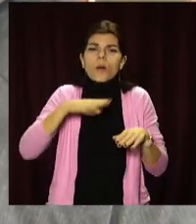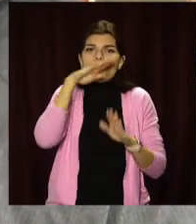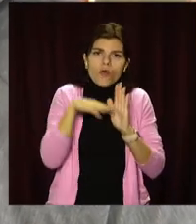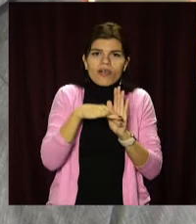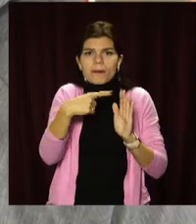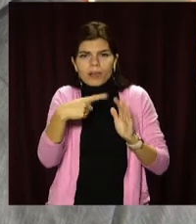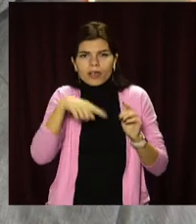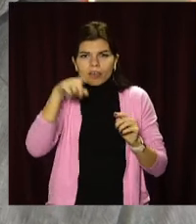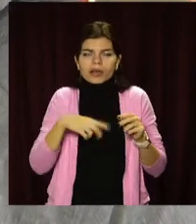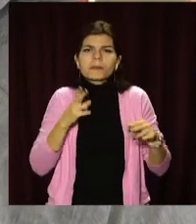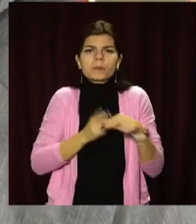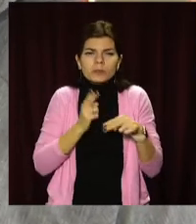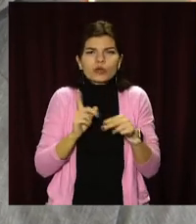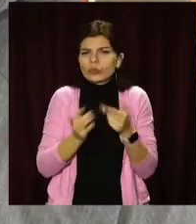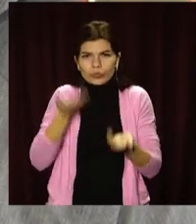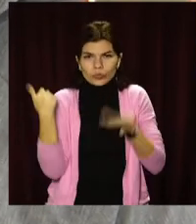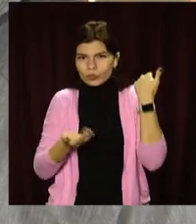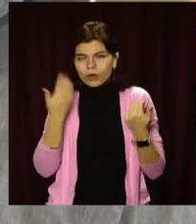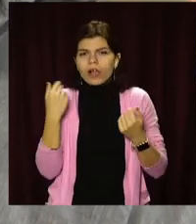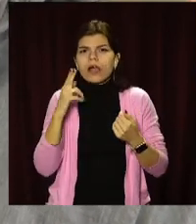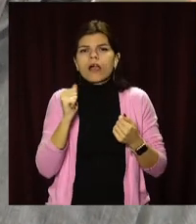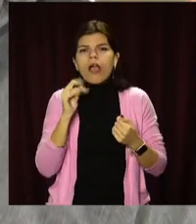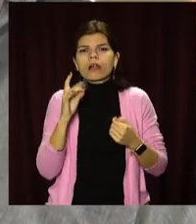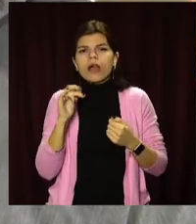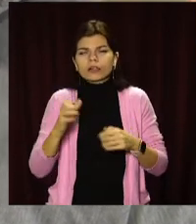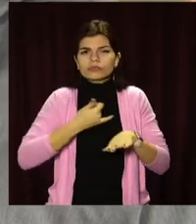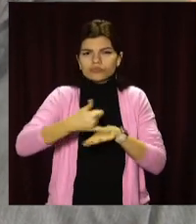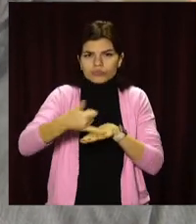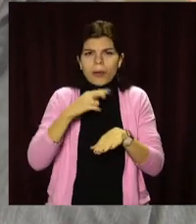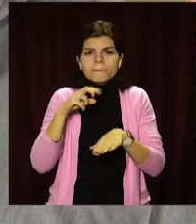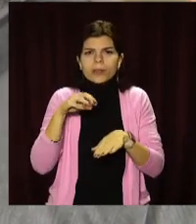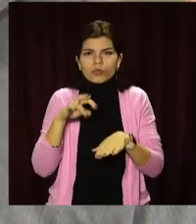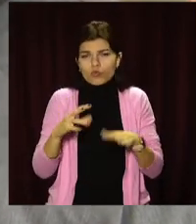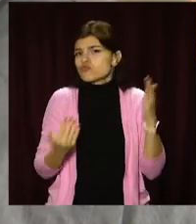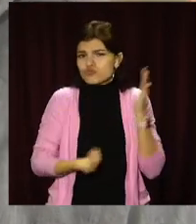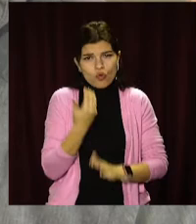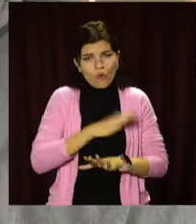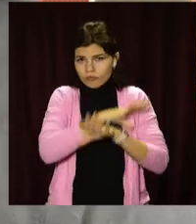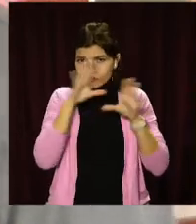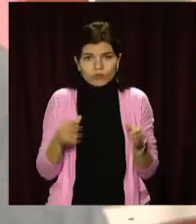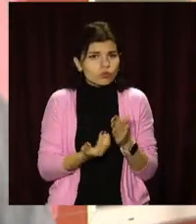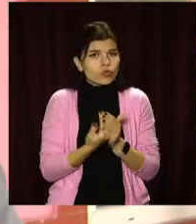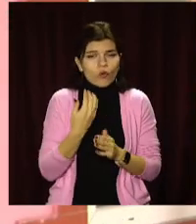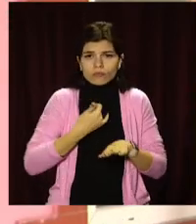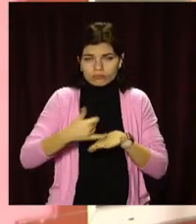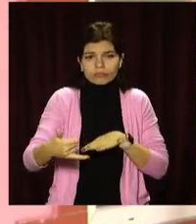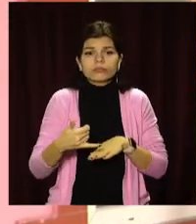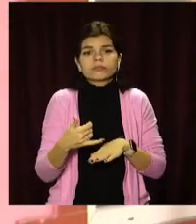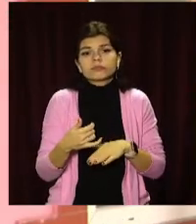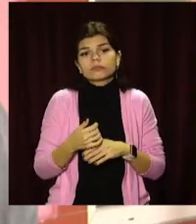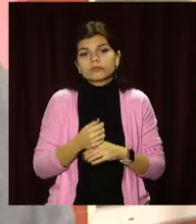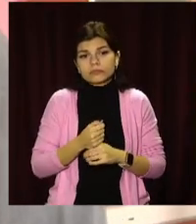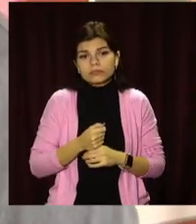етажем, розміщені каркаси, заливається бетон. Ну, якби нове перекриття, абсолютно нове перекриття,